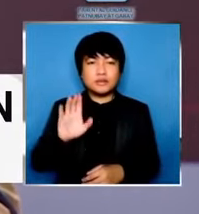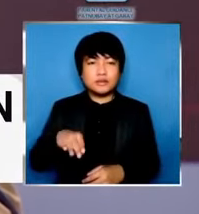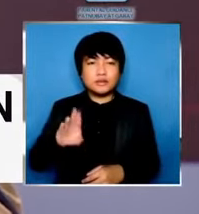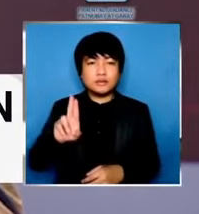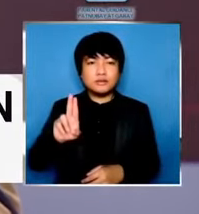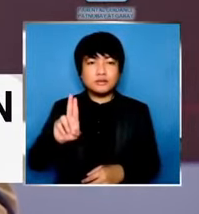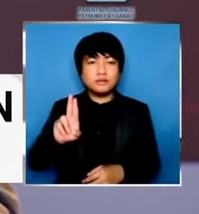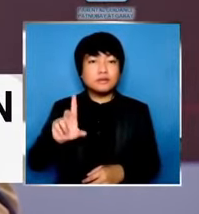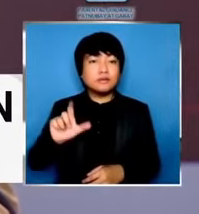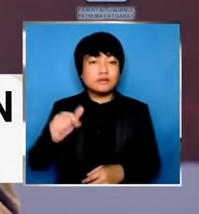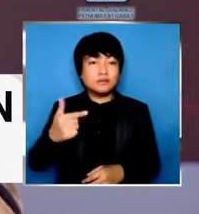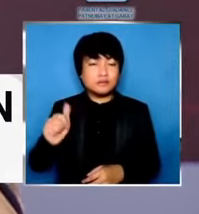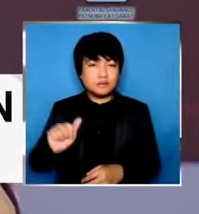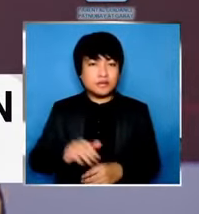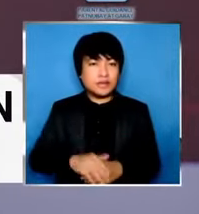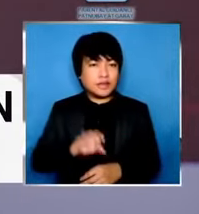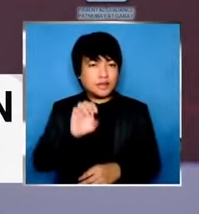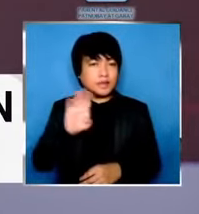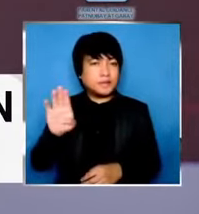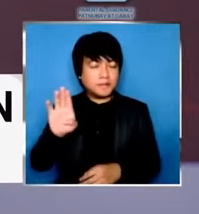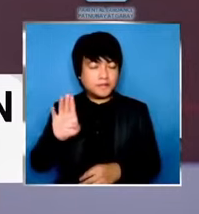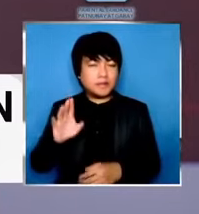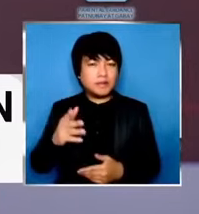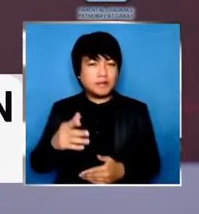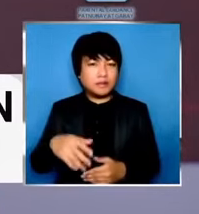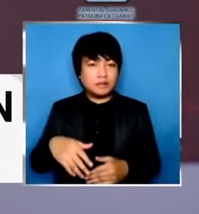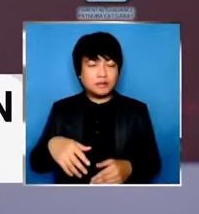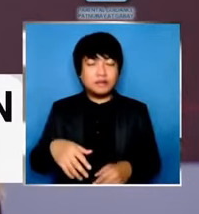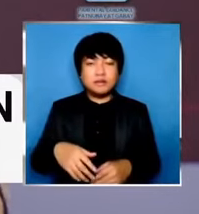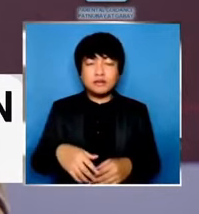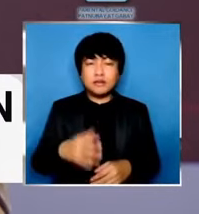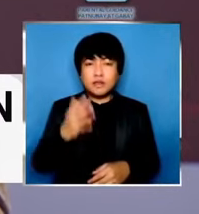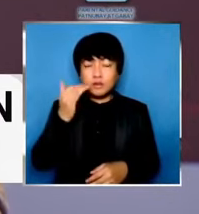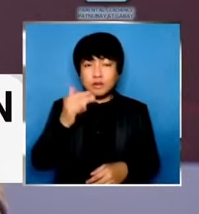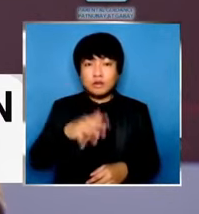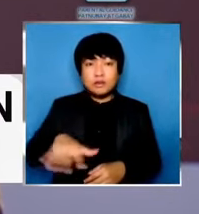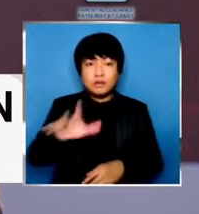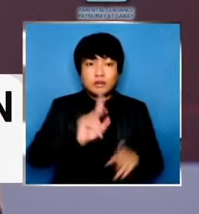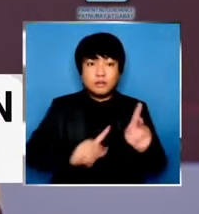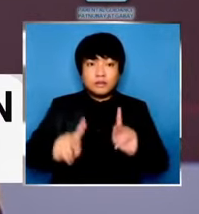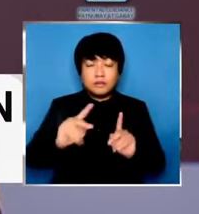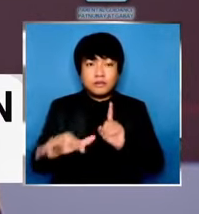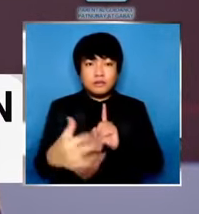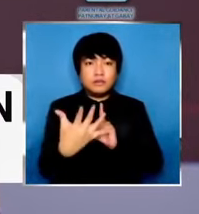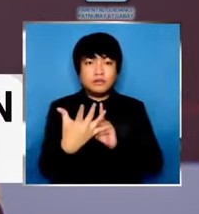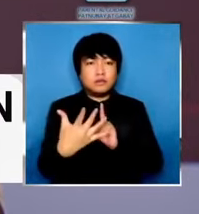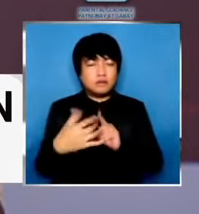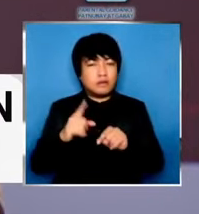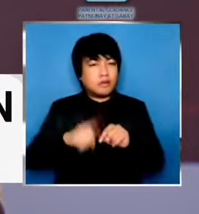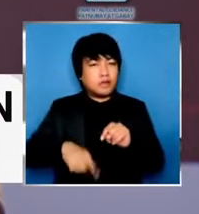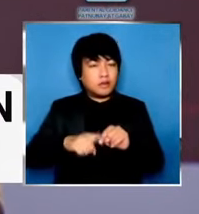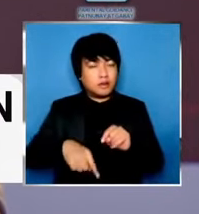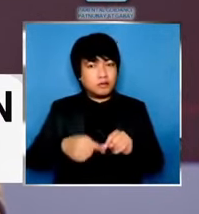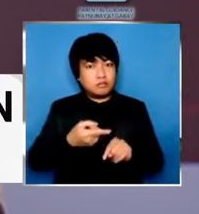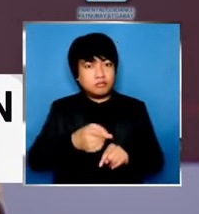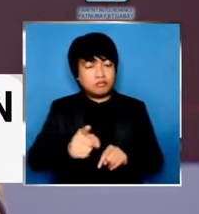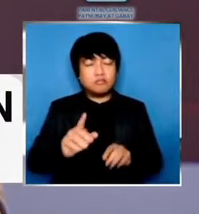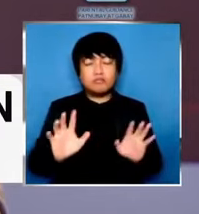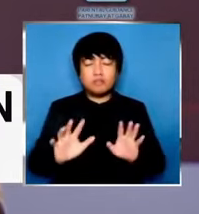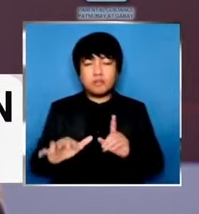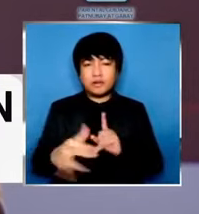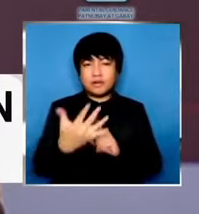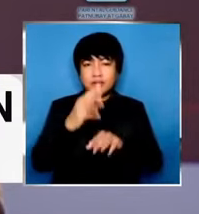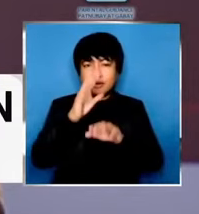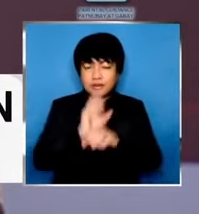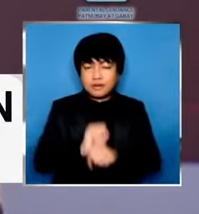also blame the viewers na bagay na nakasanayan nila. Kaya ang talagang kailangan makita ng mga televiewers sa